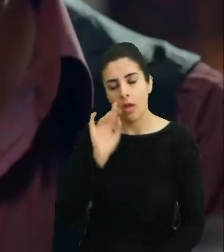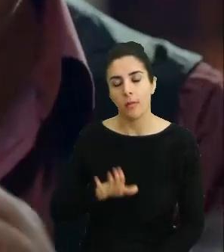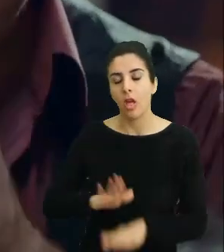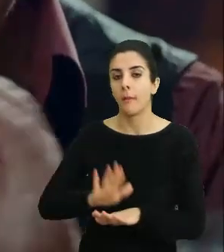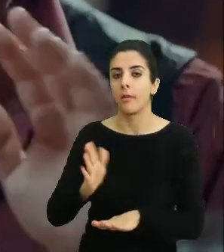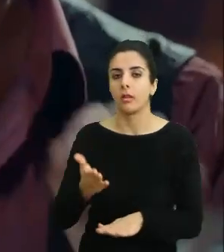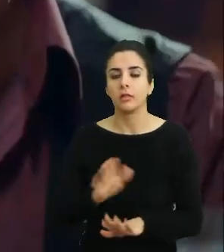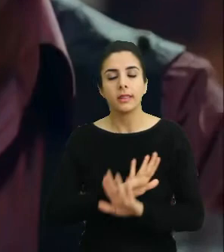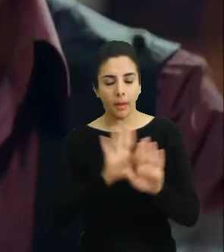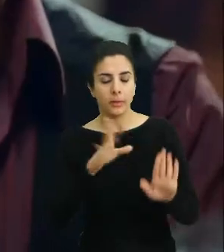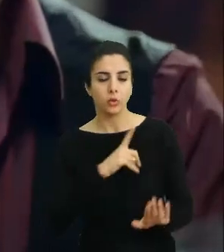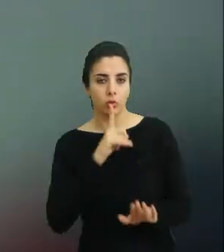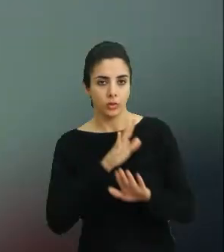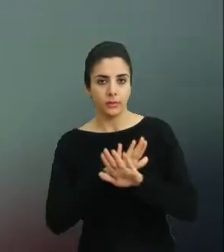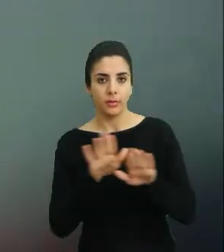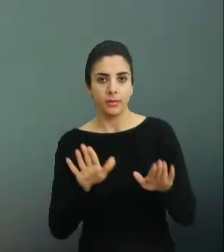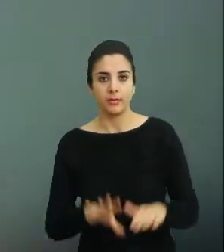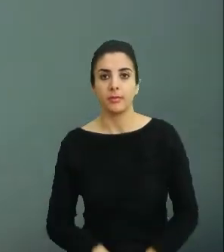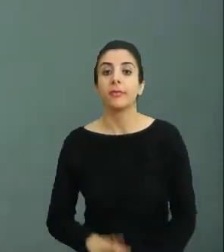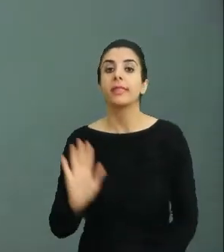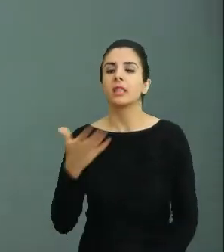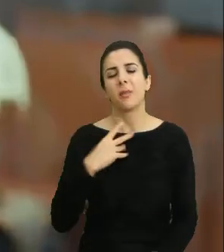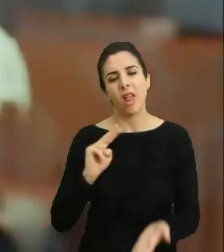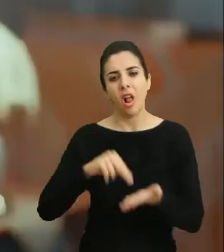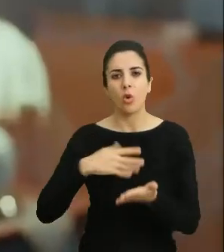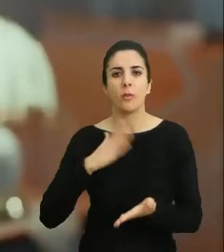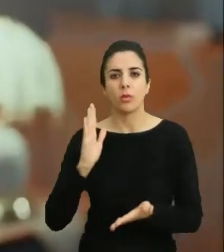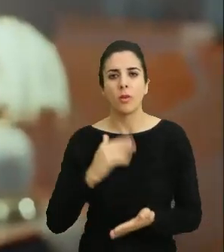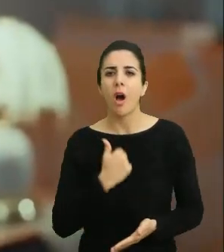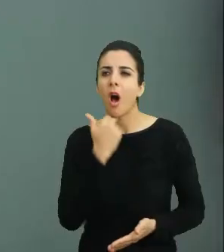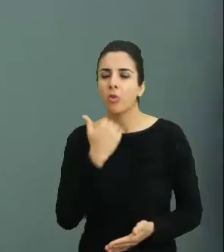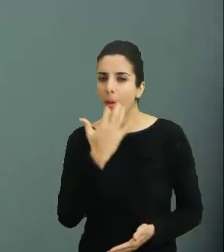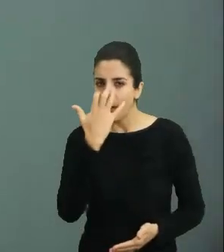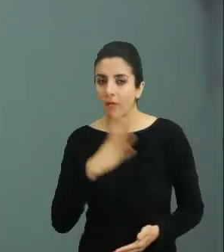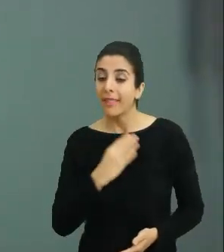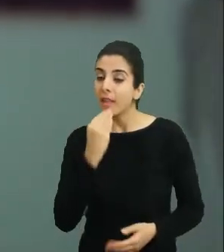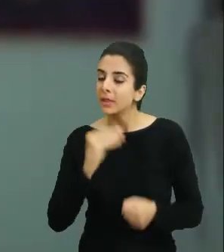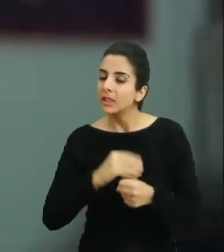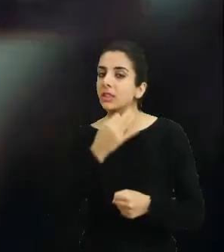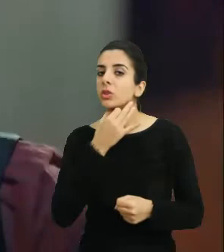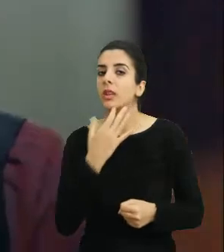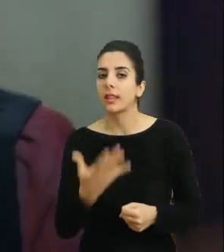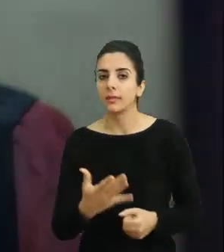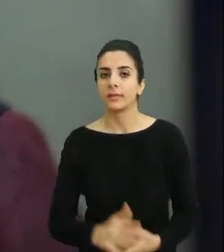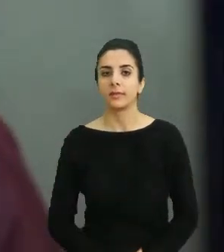Tamam abla. Sustum. Neyse ben kalkayım artık. Ablam bekler. Yemek için teşekkür ederim.